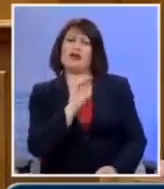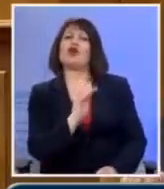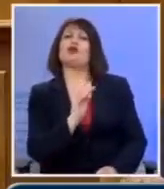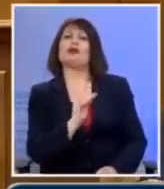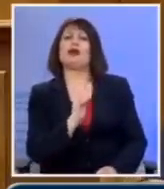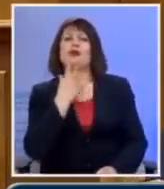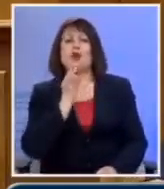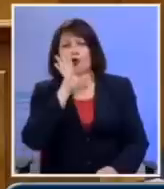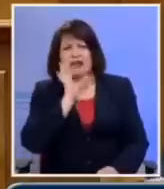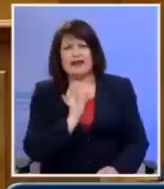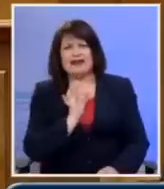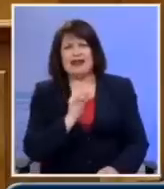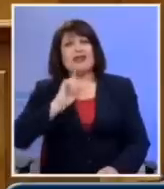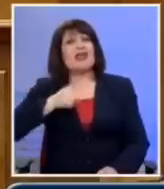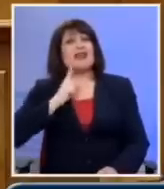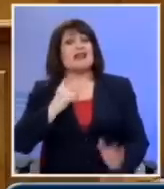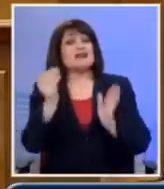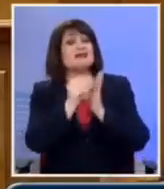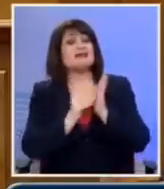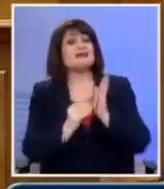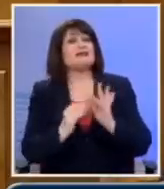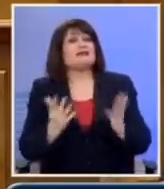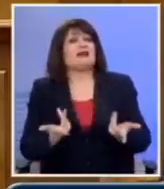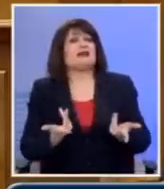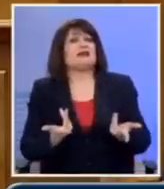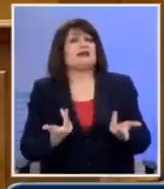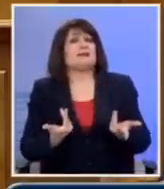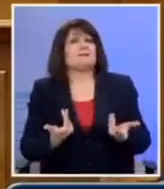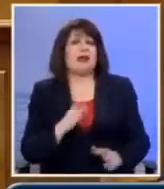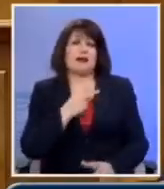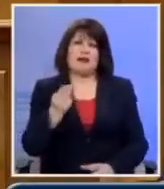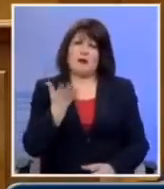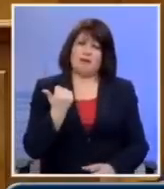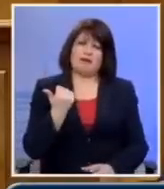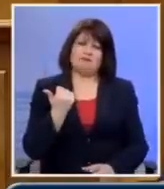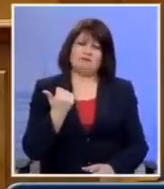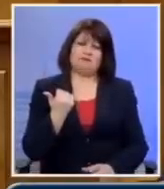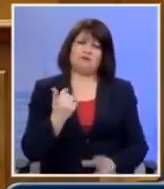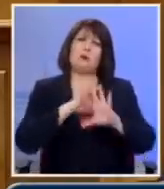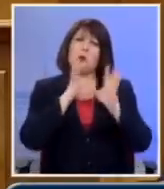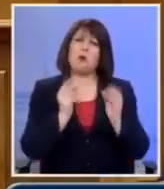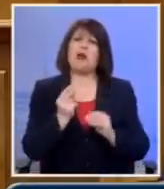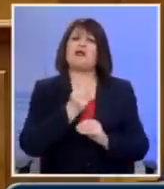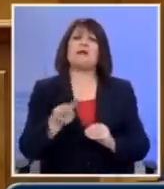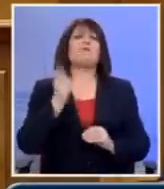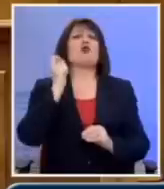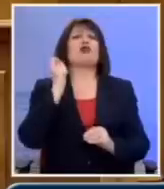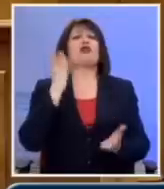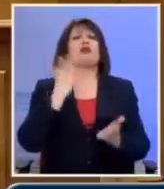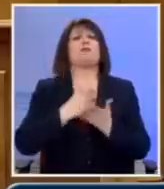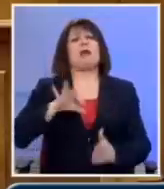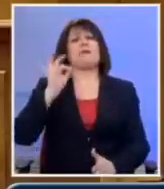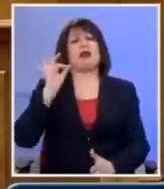αλήθεια χρειάζονταν αυτές οι διατάξεις, αν δεν υπήρχε κανένα θέμα και ήταν όλα ζήτημα πολιτικών επιλογών, τις οποίες